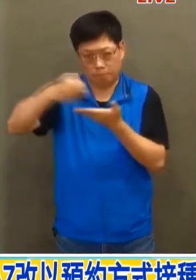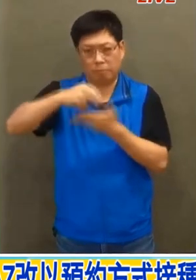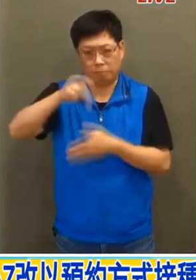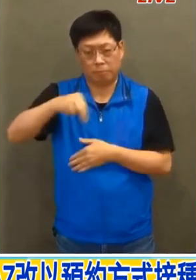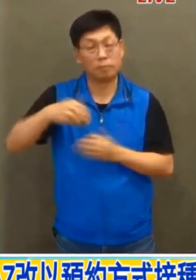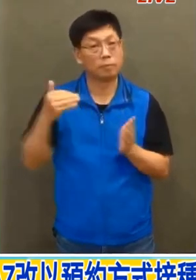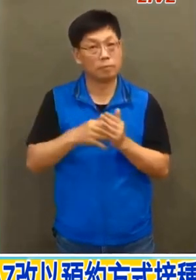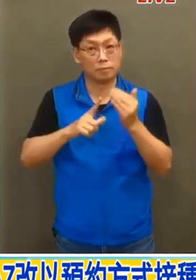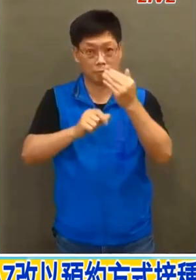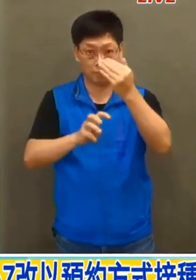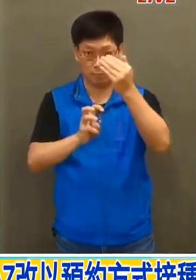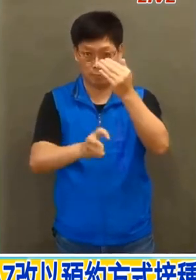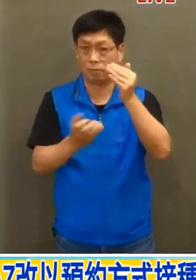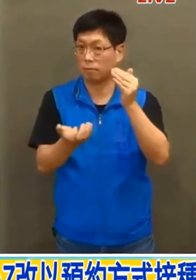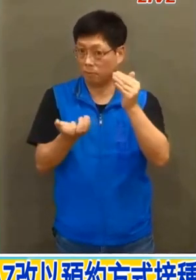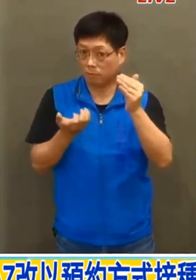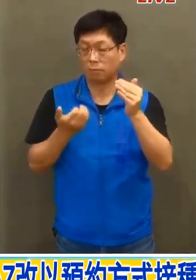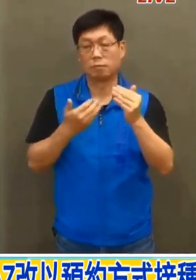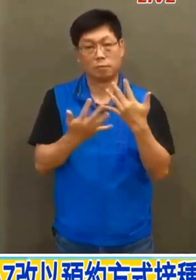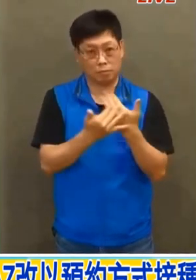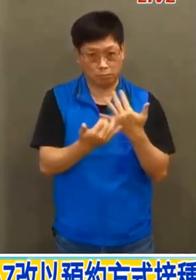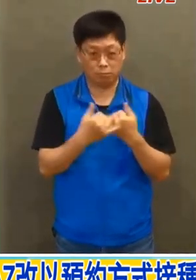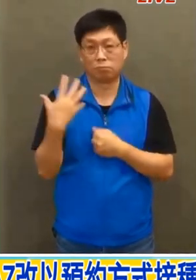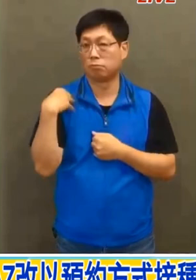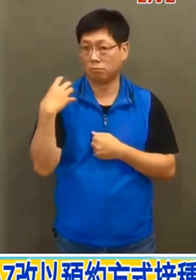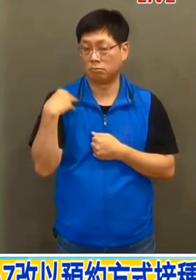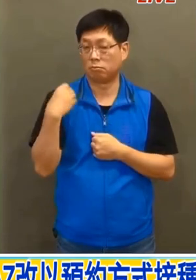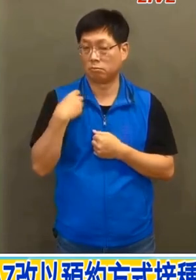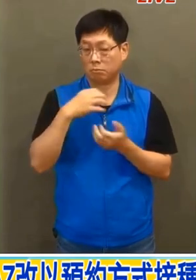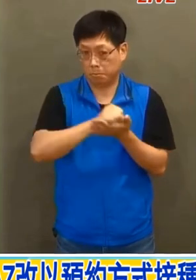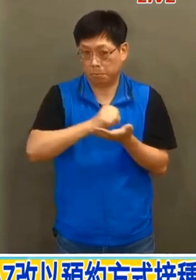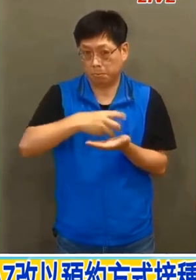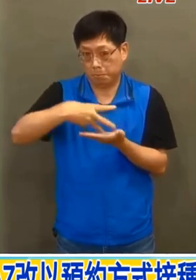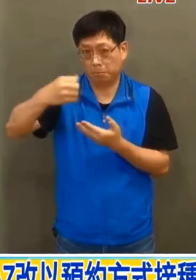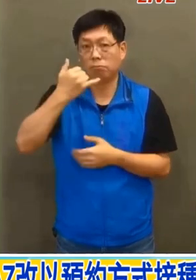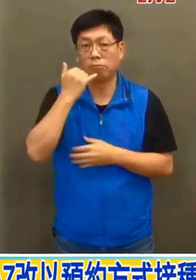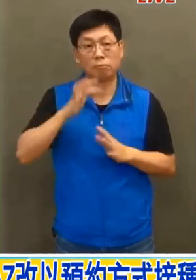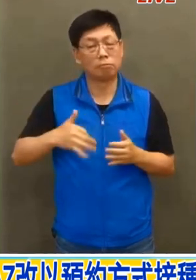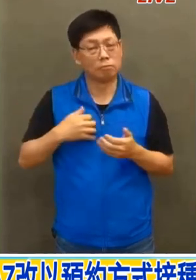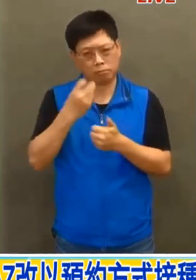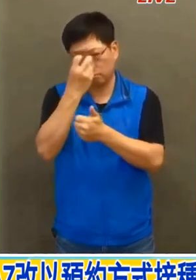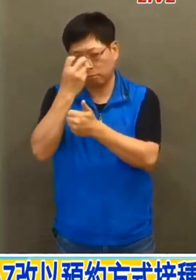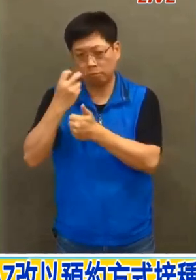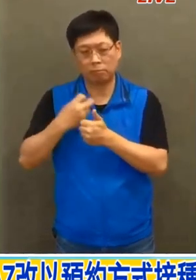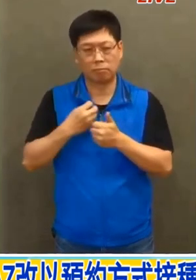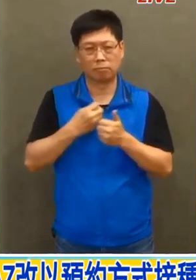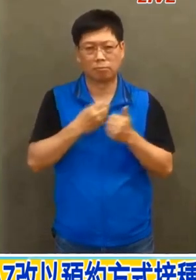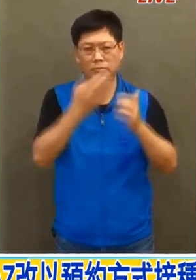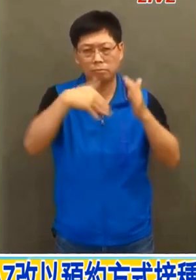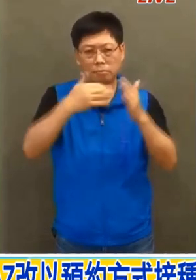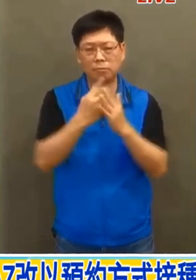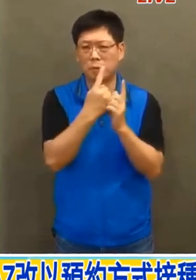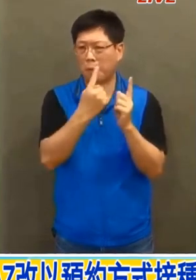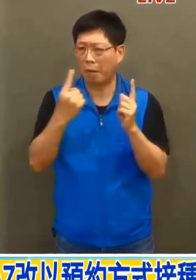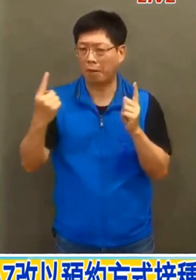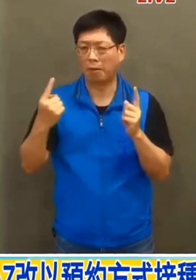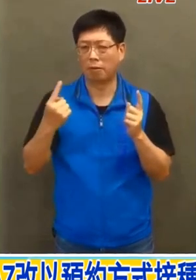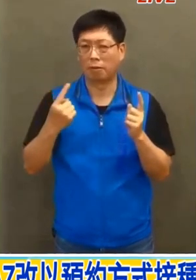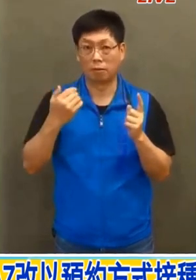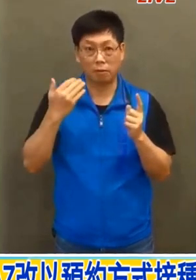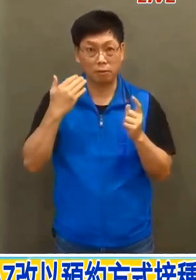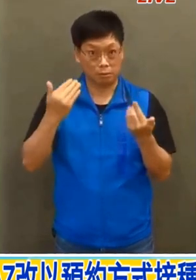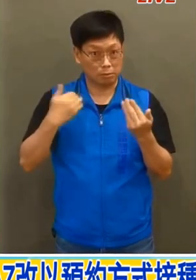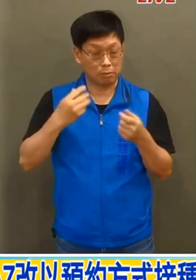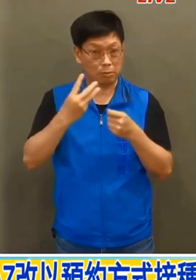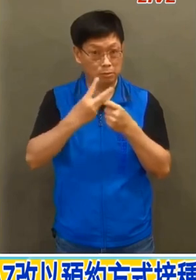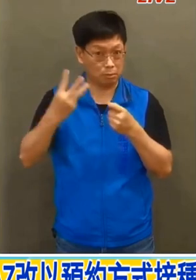所以到9月30号以前学生都可以上传。所以我们清查的结果，其实各校除了就全部的